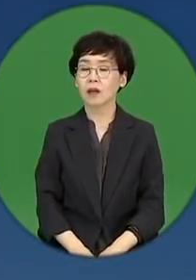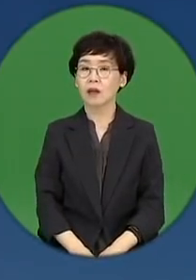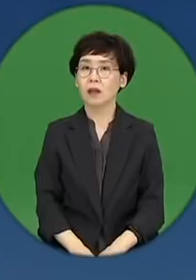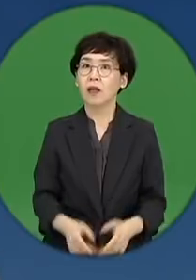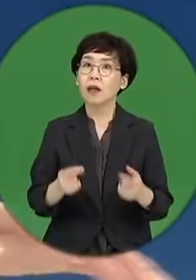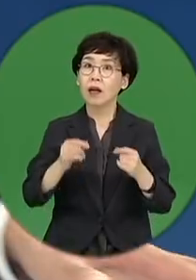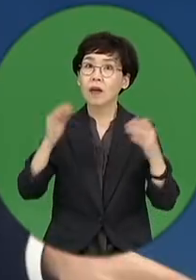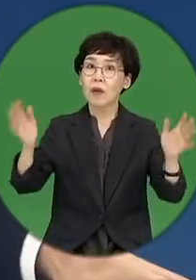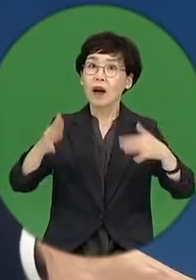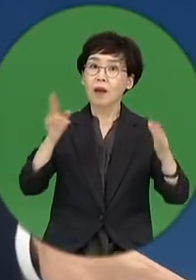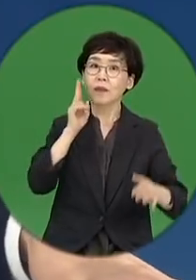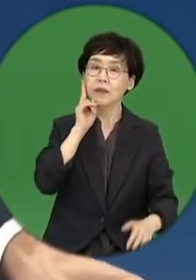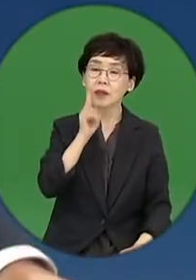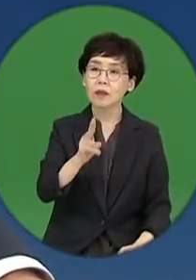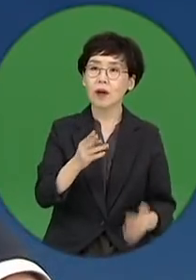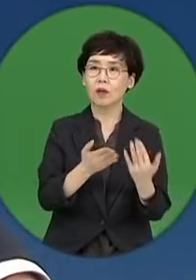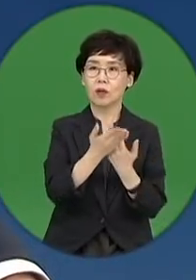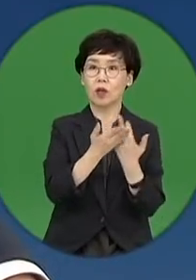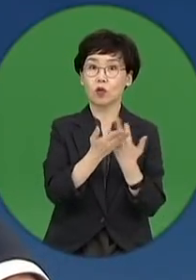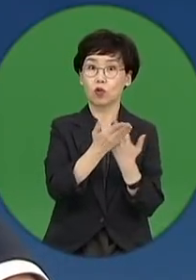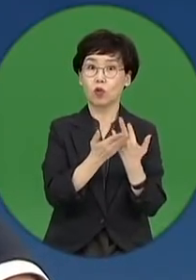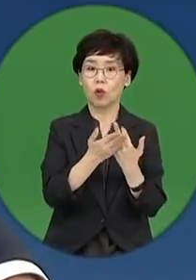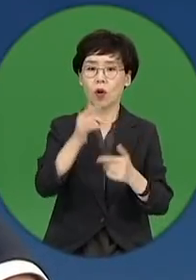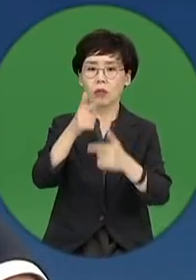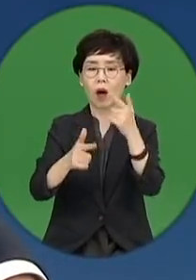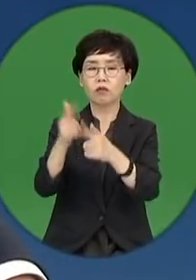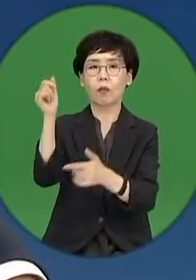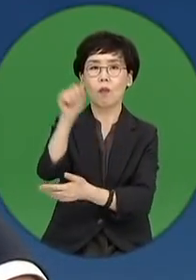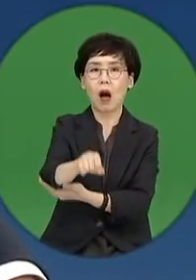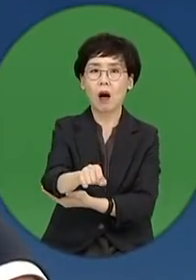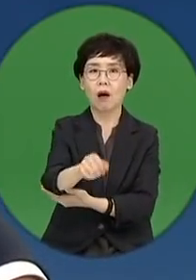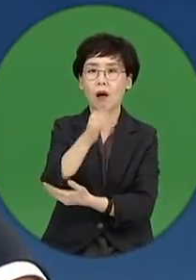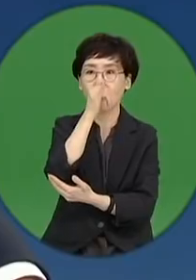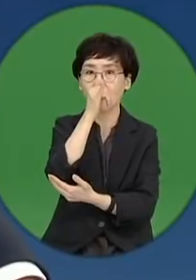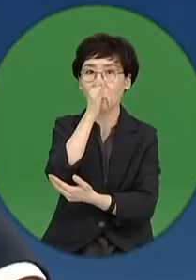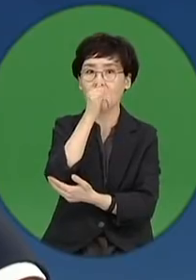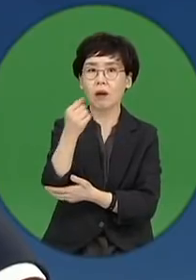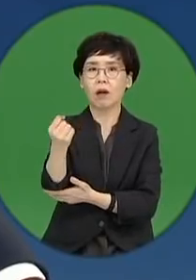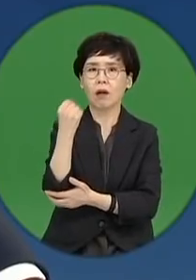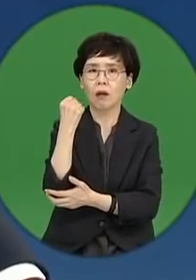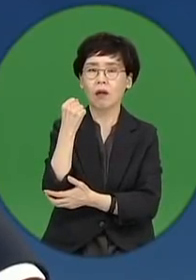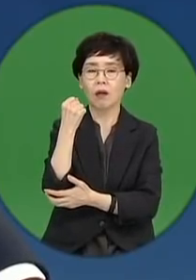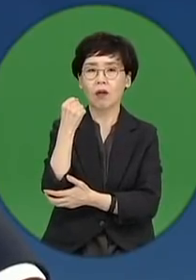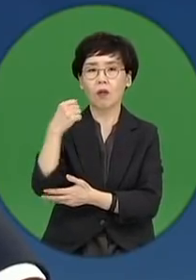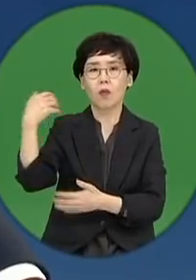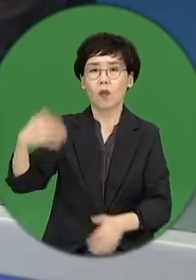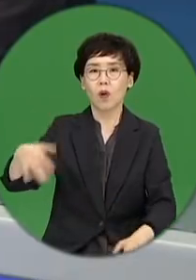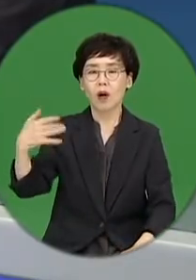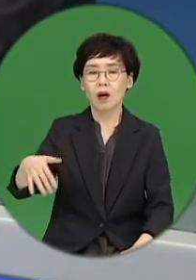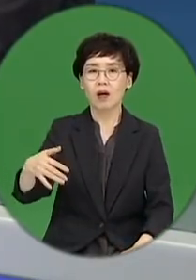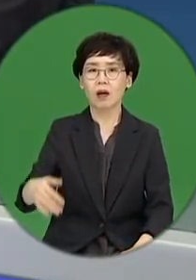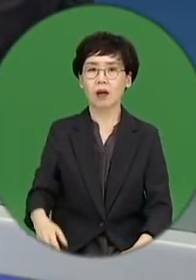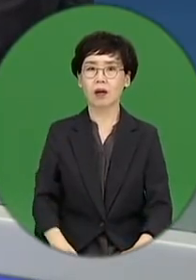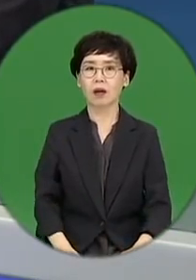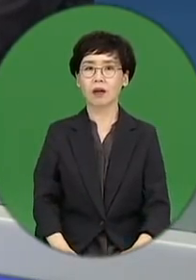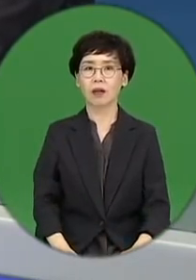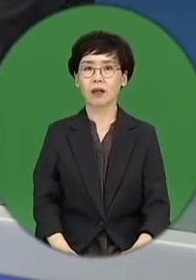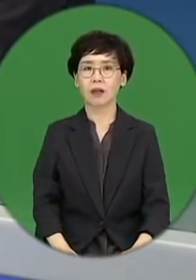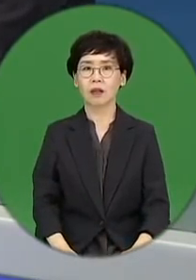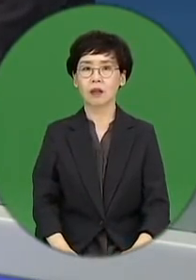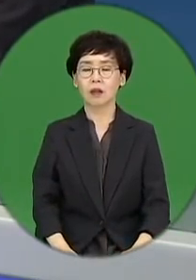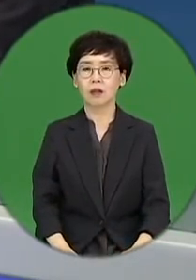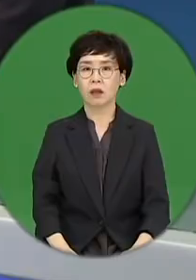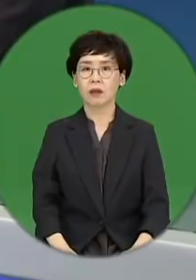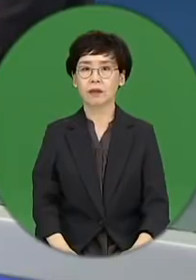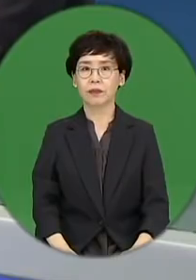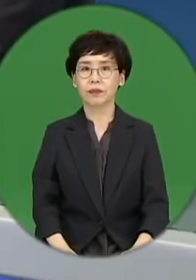바람이 많이 불고 있고 제주도는 뭐 그야말로 나무가 쓰러지고 말이죠. 그렇죠. 그 위력이 실감할 수 있는, 위력을 실감할 수 있는 상황인데